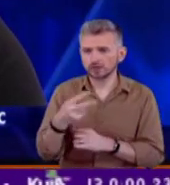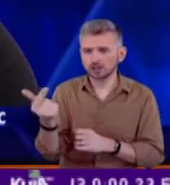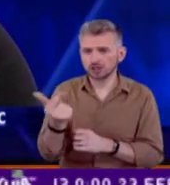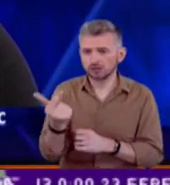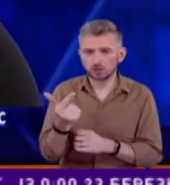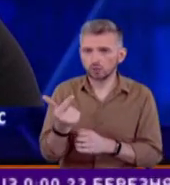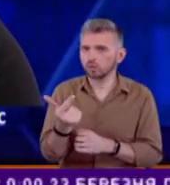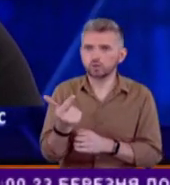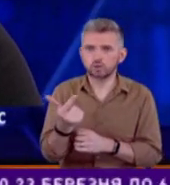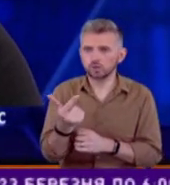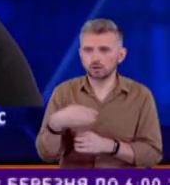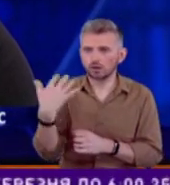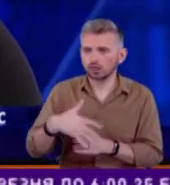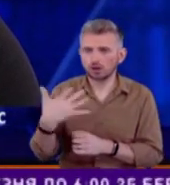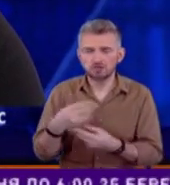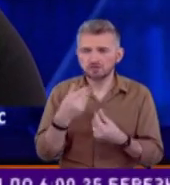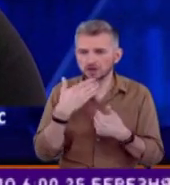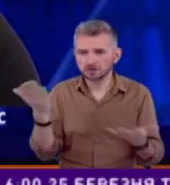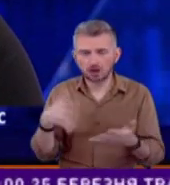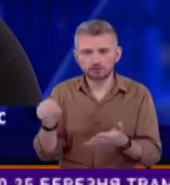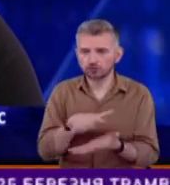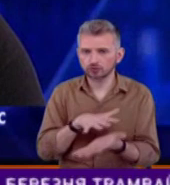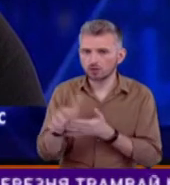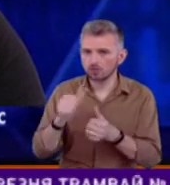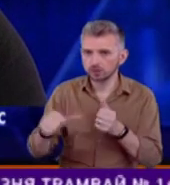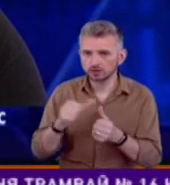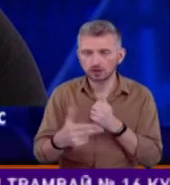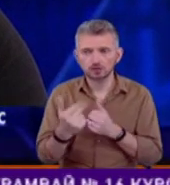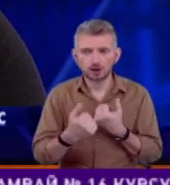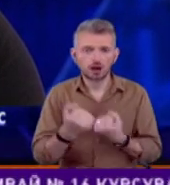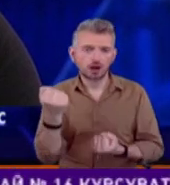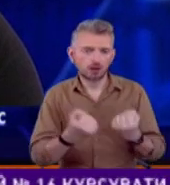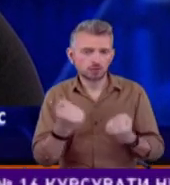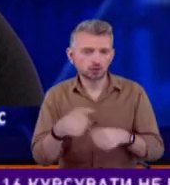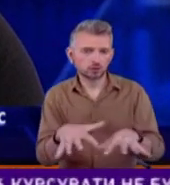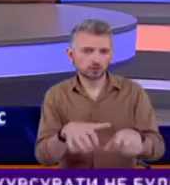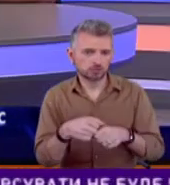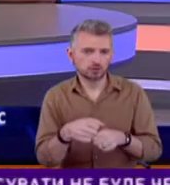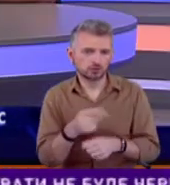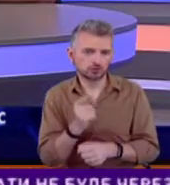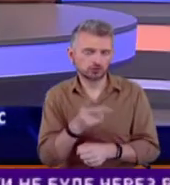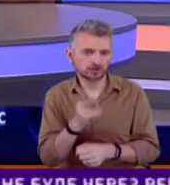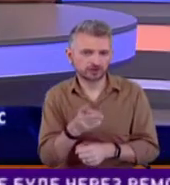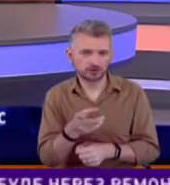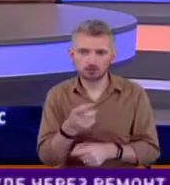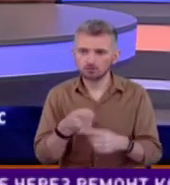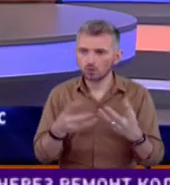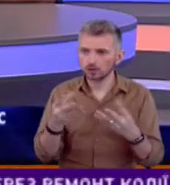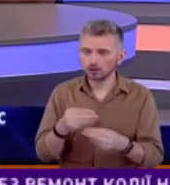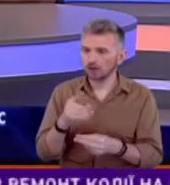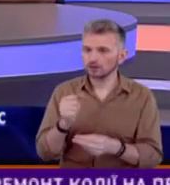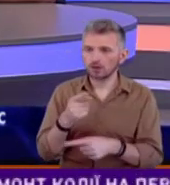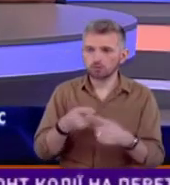являються критичними, денег обычно нет, все уходить. Да, машину забрати десь там пару тисяч, це нормально, і півдня роботи, да? Більше. За півдня не